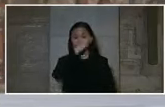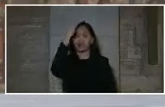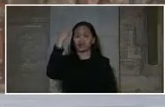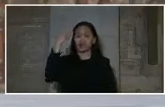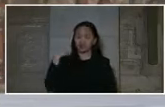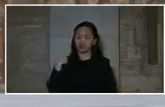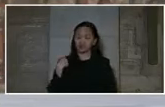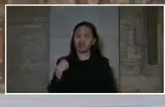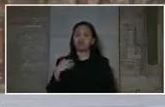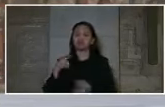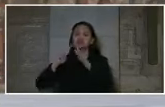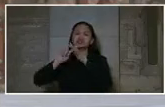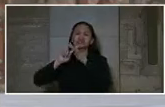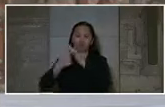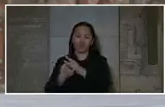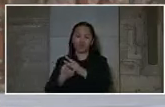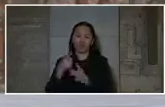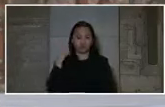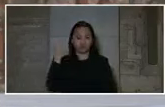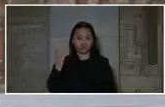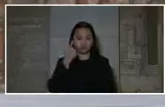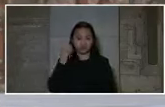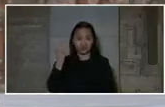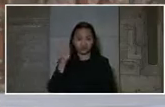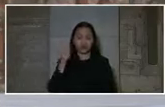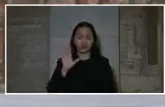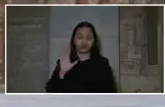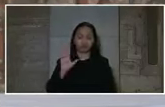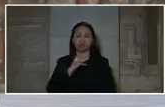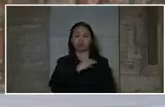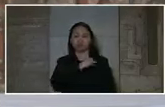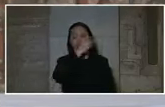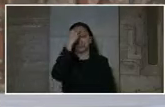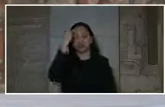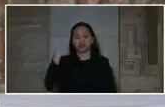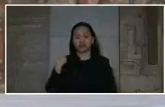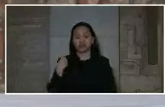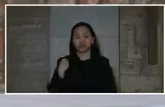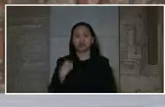ito'y simula pa lamang ng kanyang misyon.